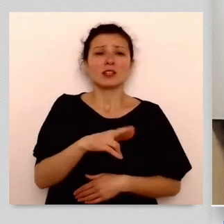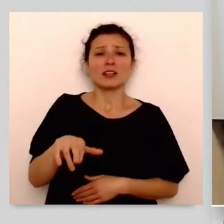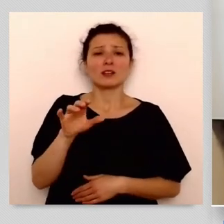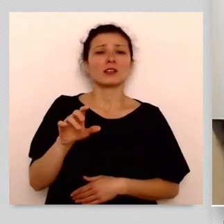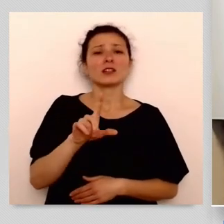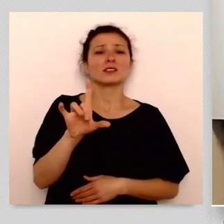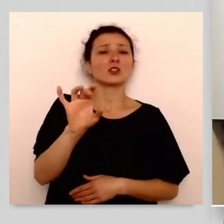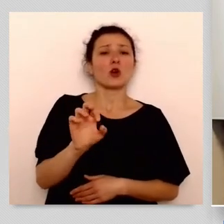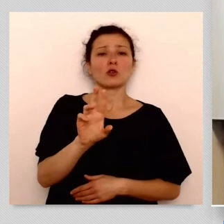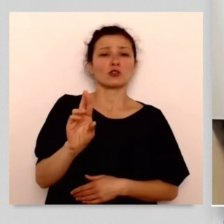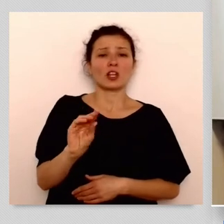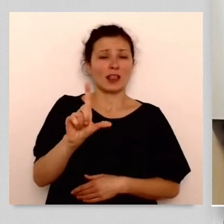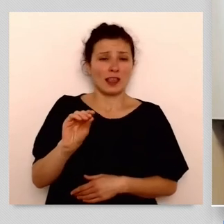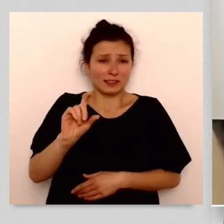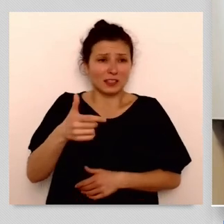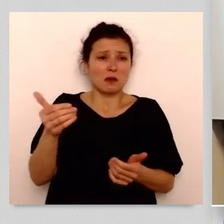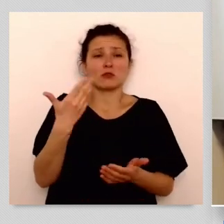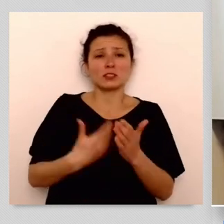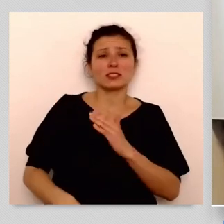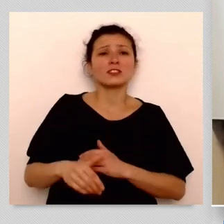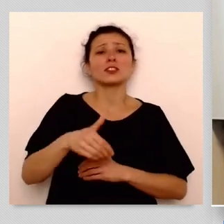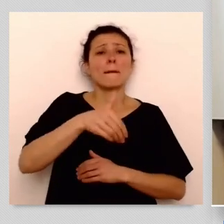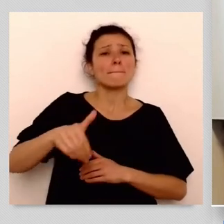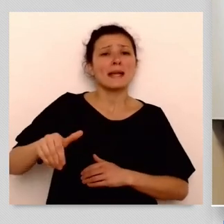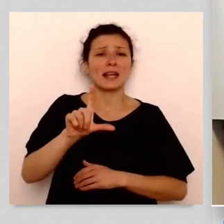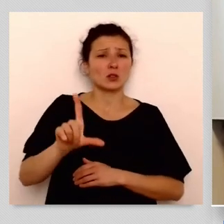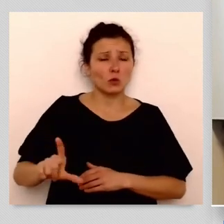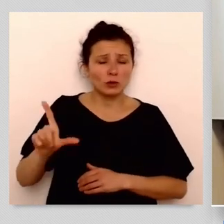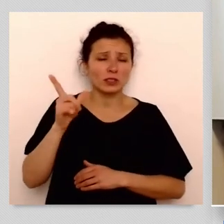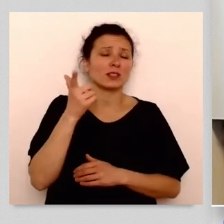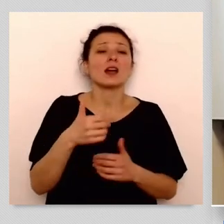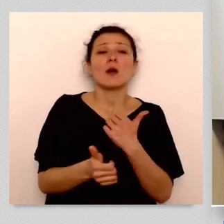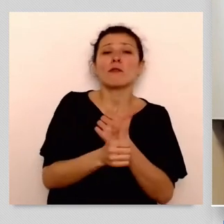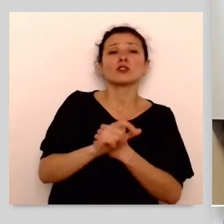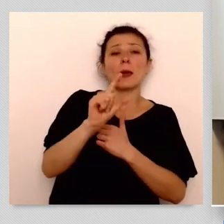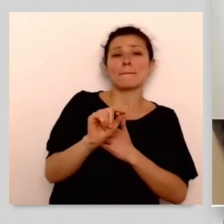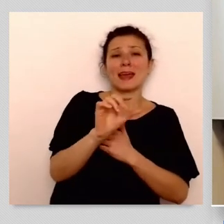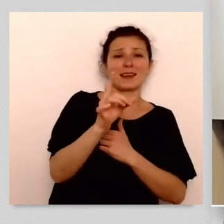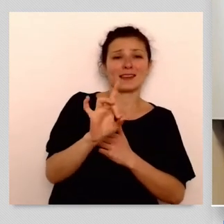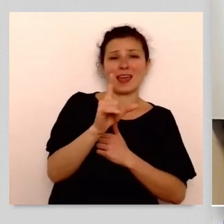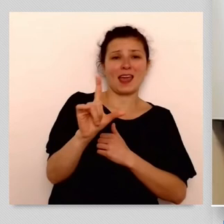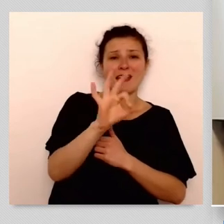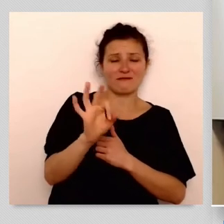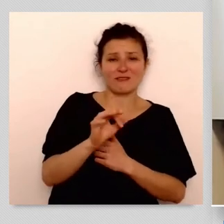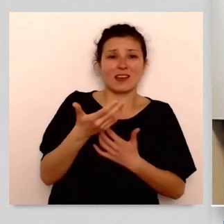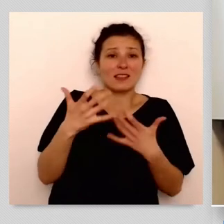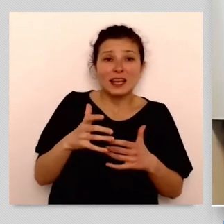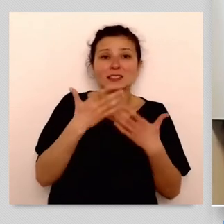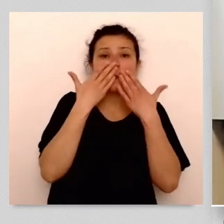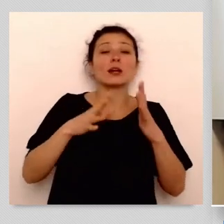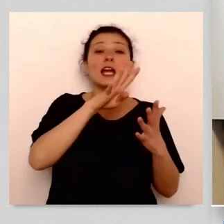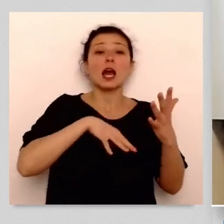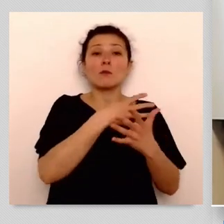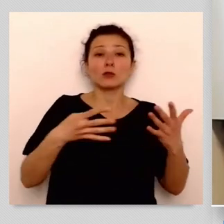z Funduszu Sprawiedliwej Transformacji właśnie przez to, że PGE nie chce ujawnić harmonogramu wygaszenia kompleksu